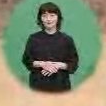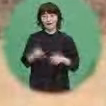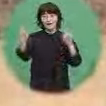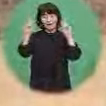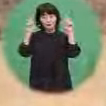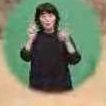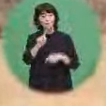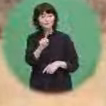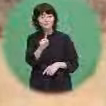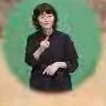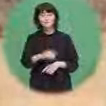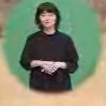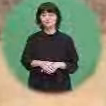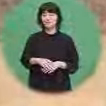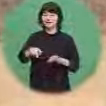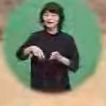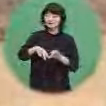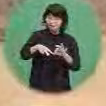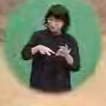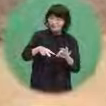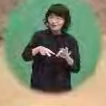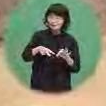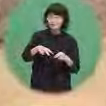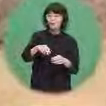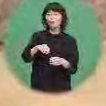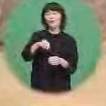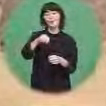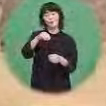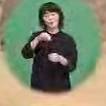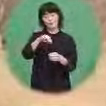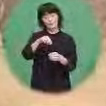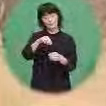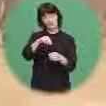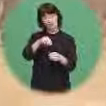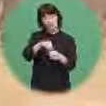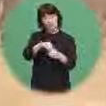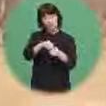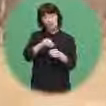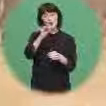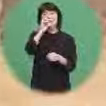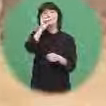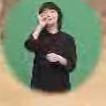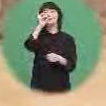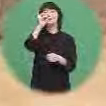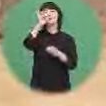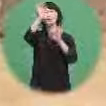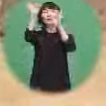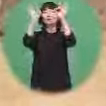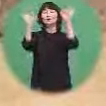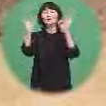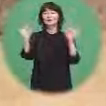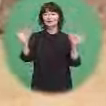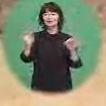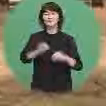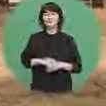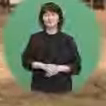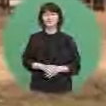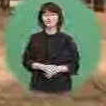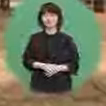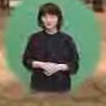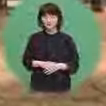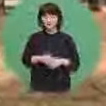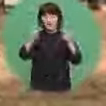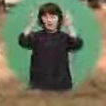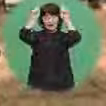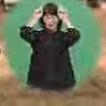今日は何して遊んだんですはいサッカーボールとあとはなんかシバ玉です